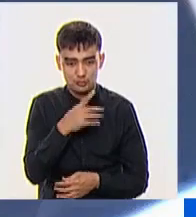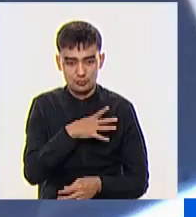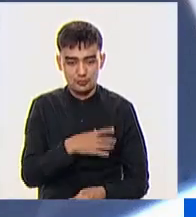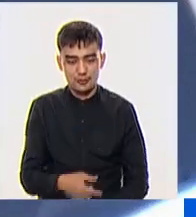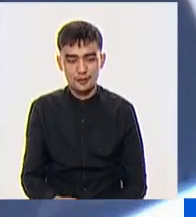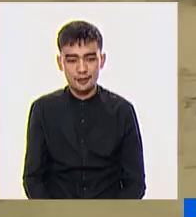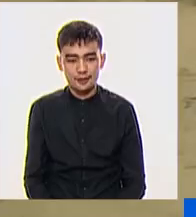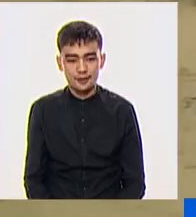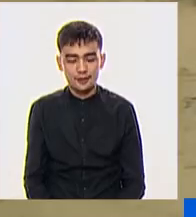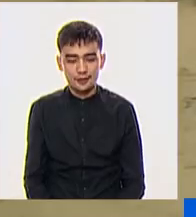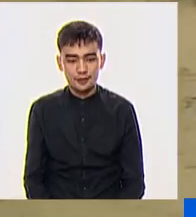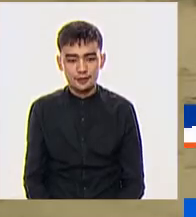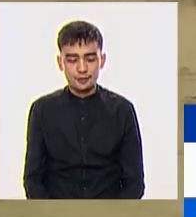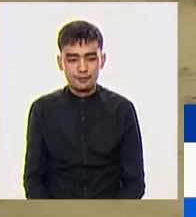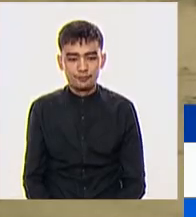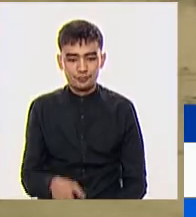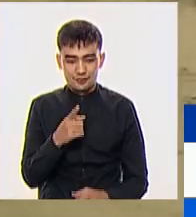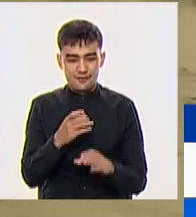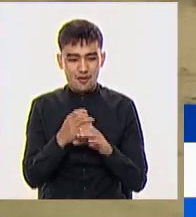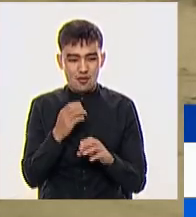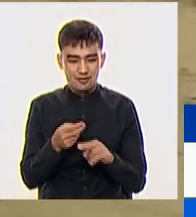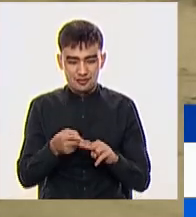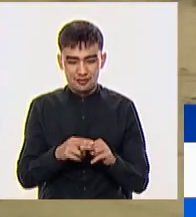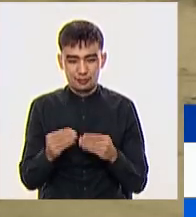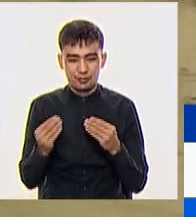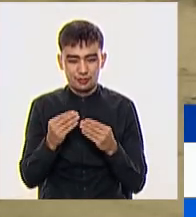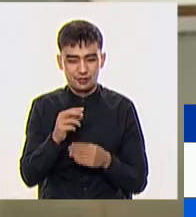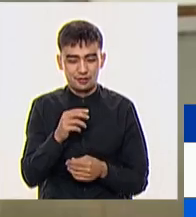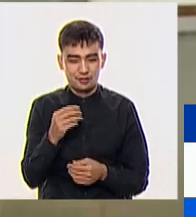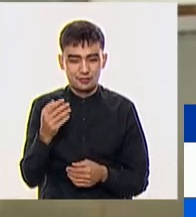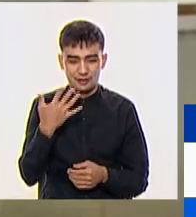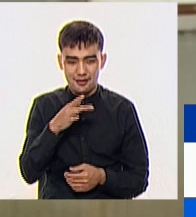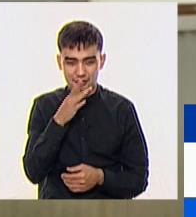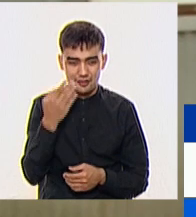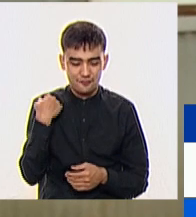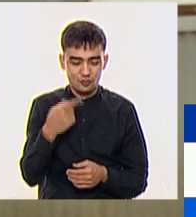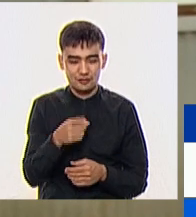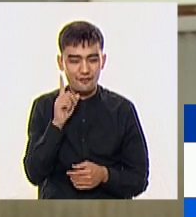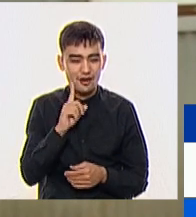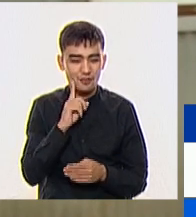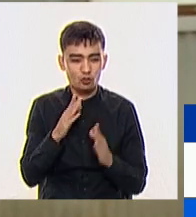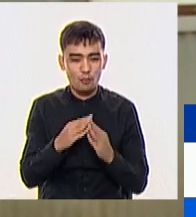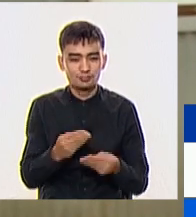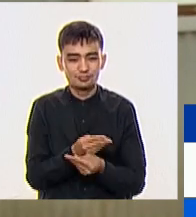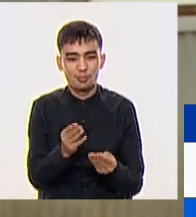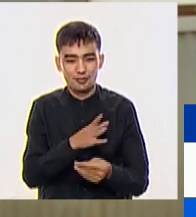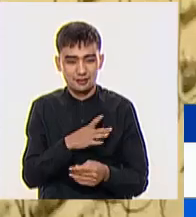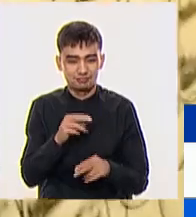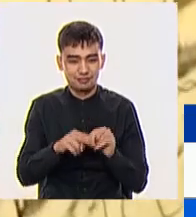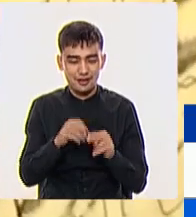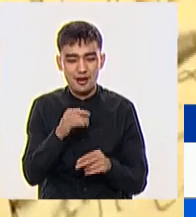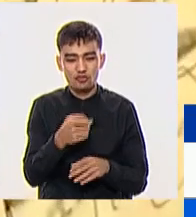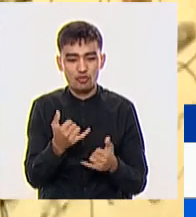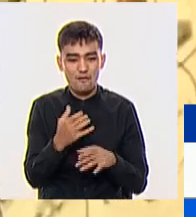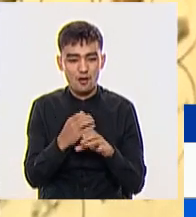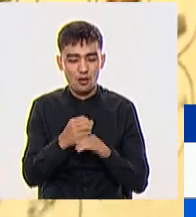ескертті. Мына қаңылтырмен қапталған барагүй осыдан 50 жыл бұрын геологтарға уақытша тұрағы ретінде салынған. Кейін бұл